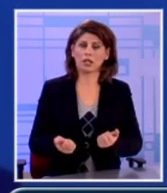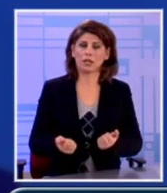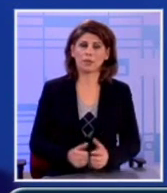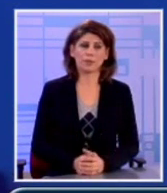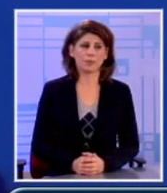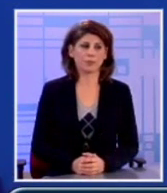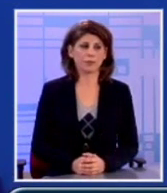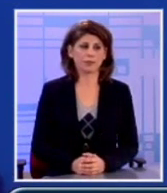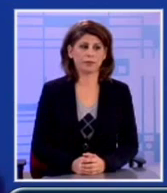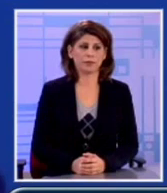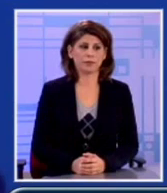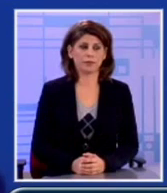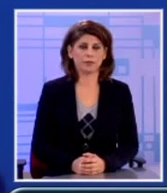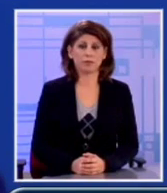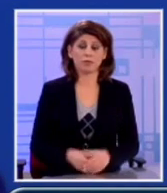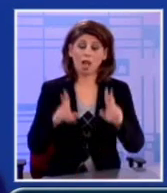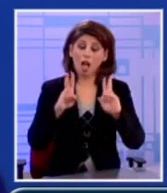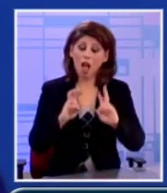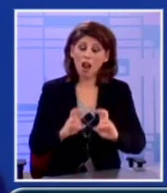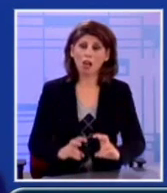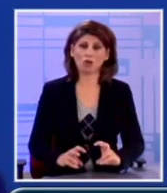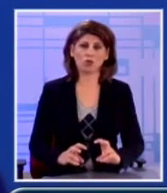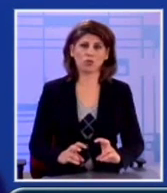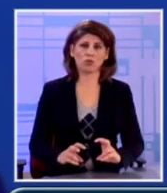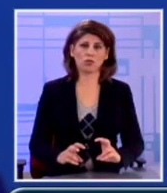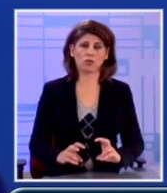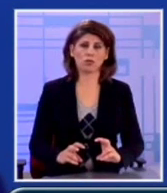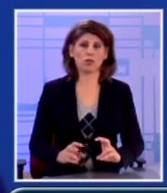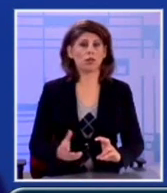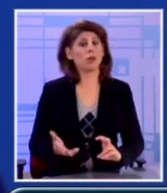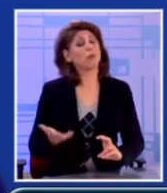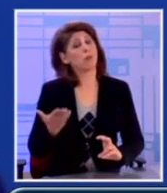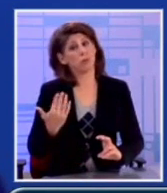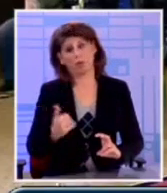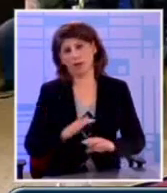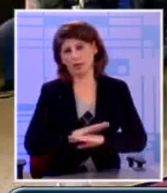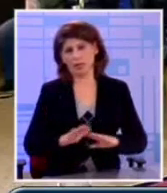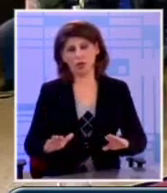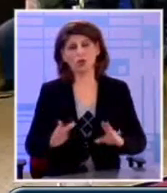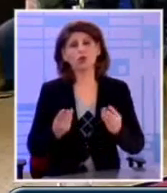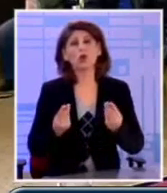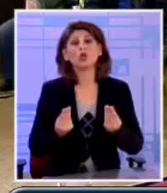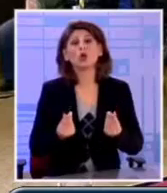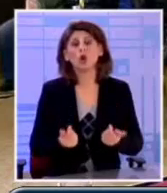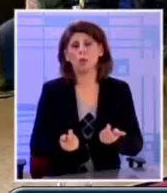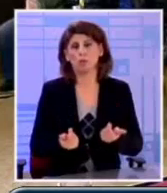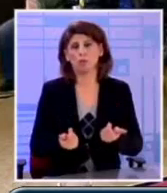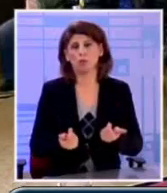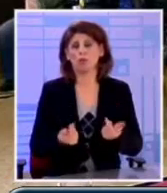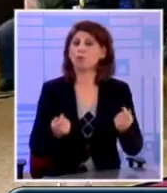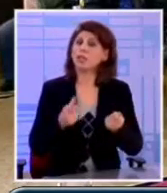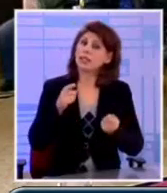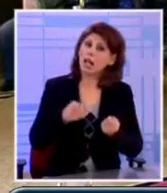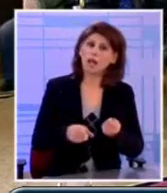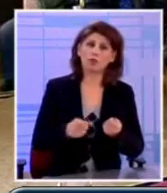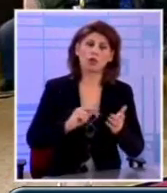ένας ενδελεχής έλεγχος που δεν έχει όμως ολοκληρωθεί στον τρόπο με τον οποίο γίνεται αυτού του